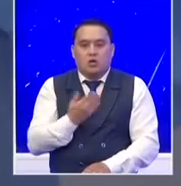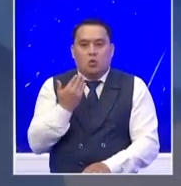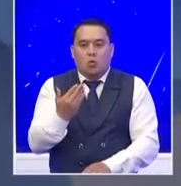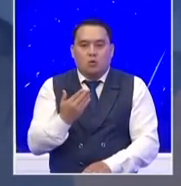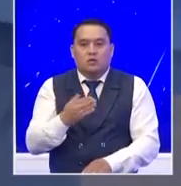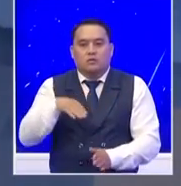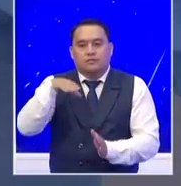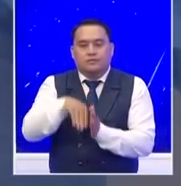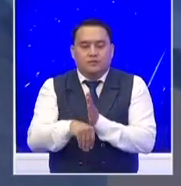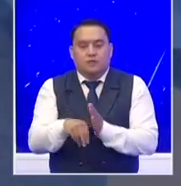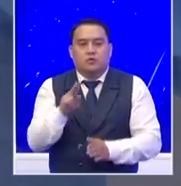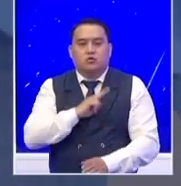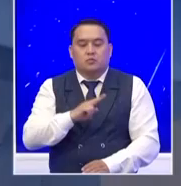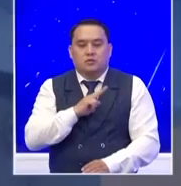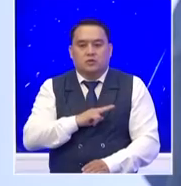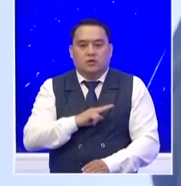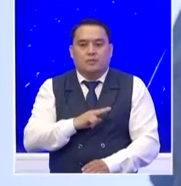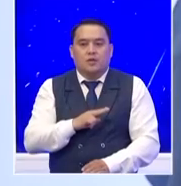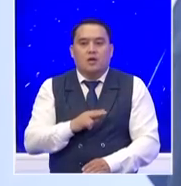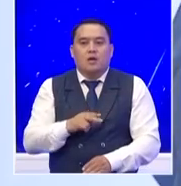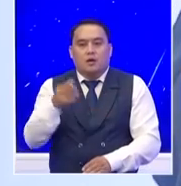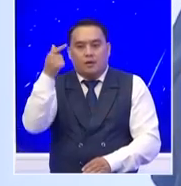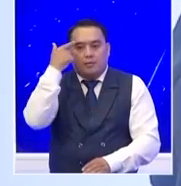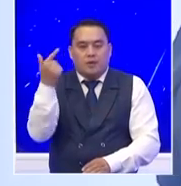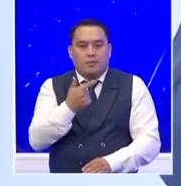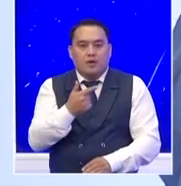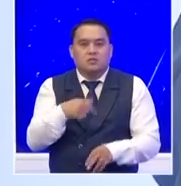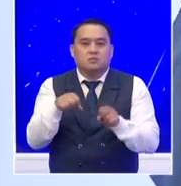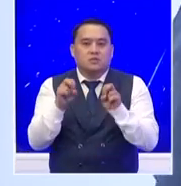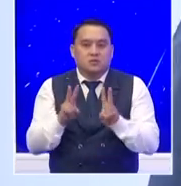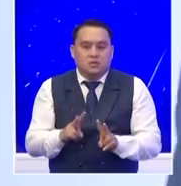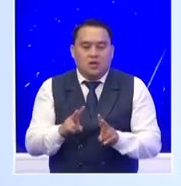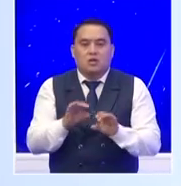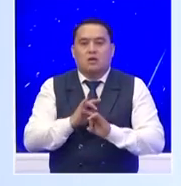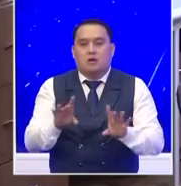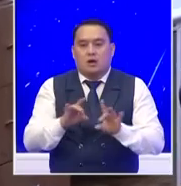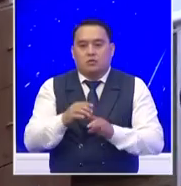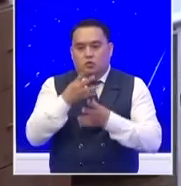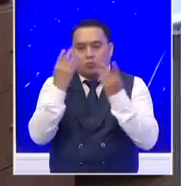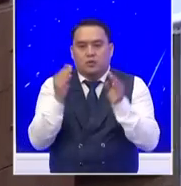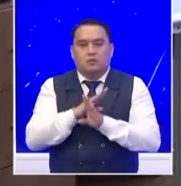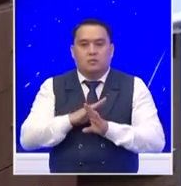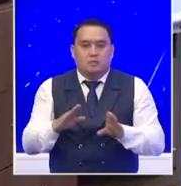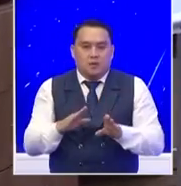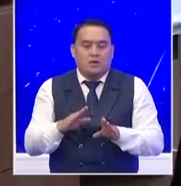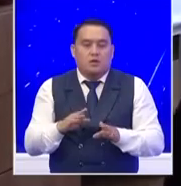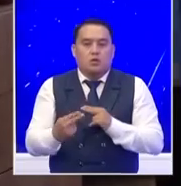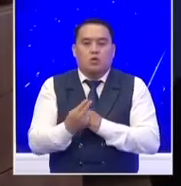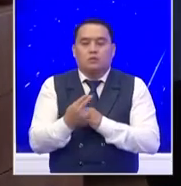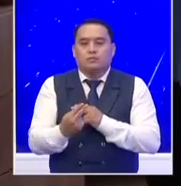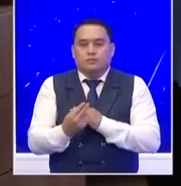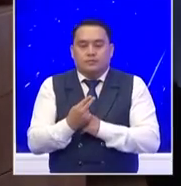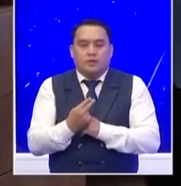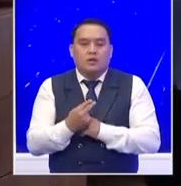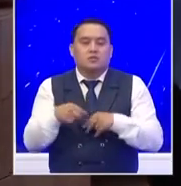ортаға бірден сіңісіп кетті, дейді әріптестері. Білікті маман біліктілігімен бөлісуді де ұмытпайды. Білген түйгенін үйретіп, кіші